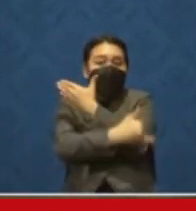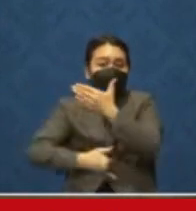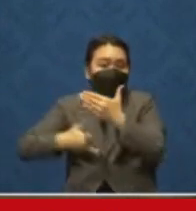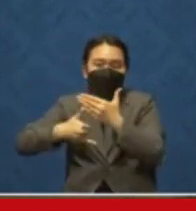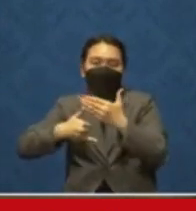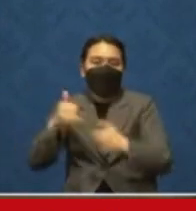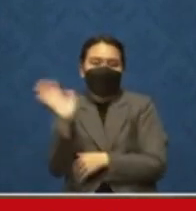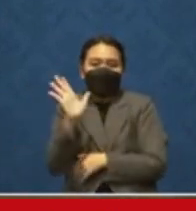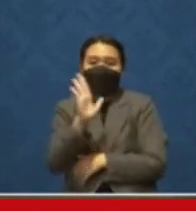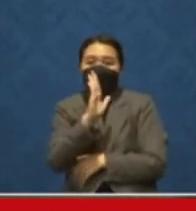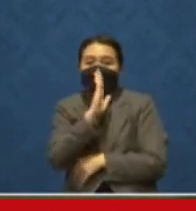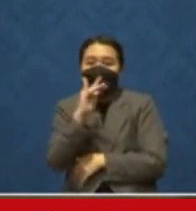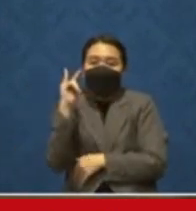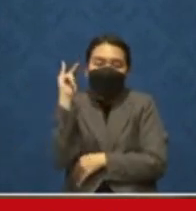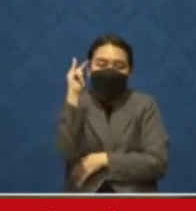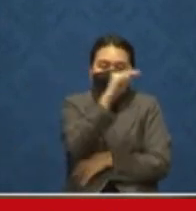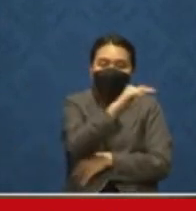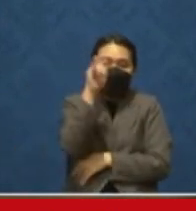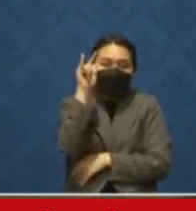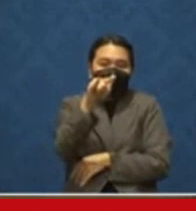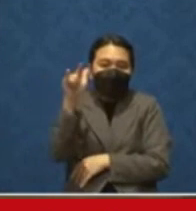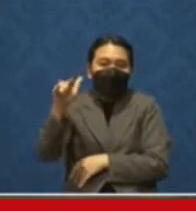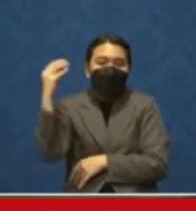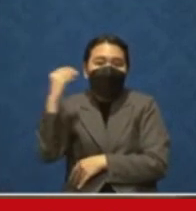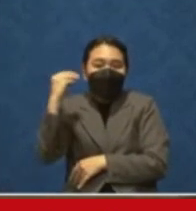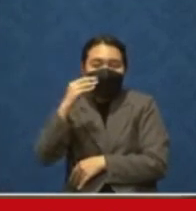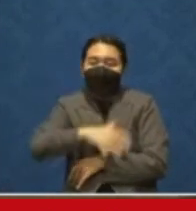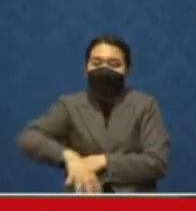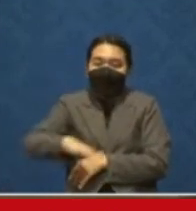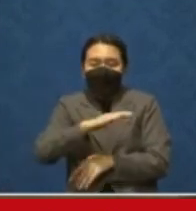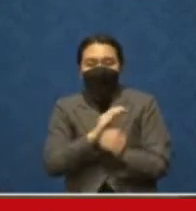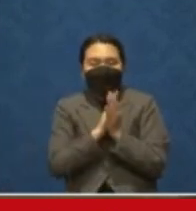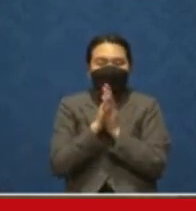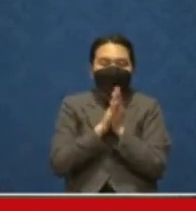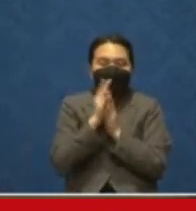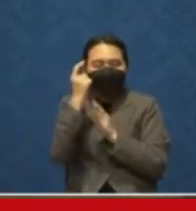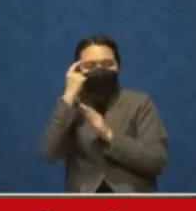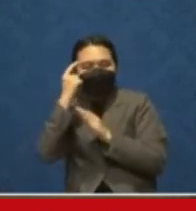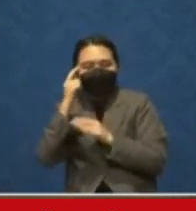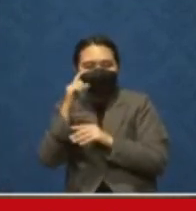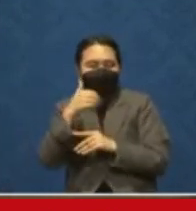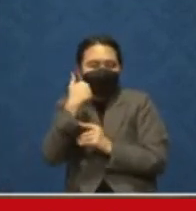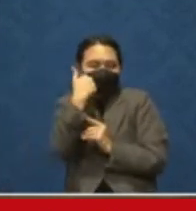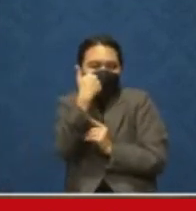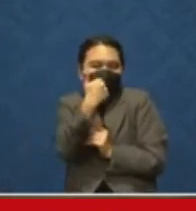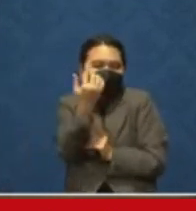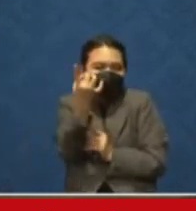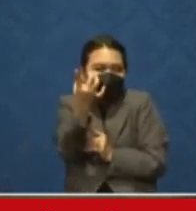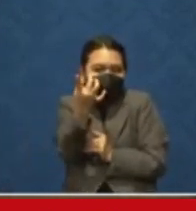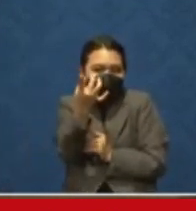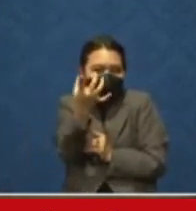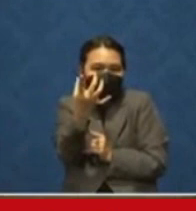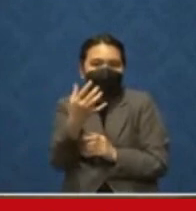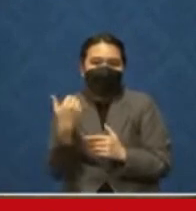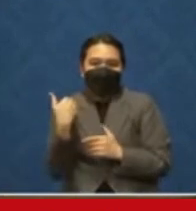ไปปล่อยๆก็พูดจะมาเยอะละเอาว่าจะไม่ต้องพูดอีกแล้วก็เอาเป็นว่าการต่างประเทศไม่บวกว่ากันไป